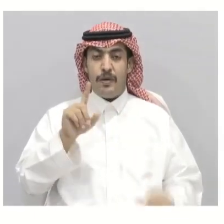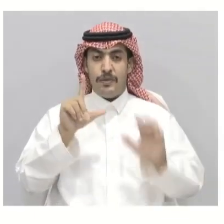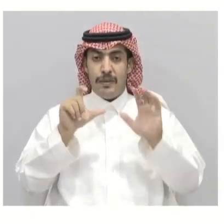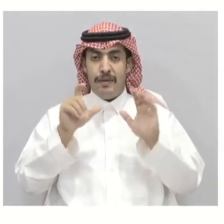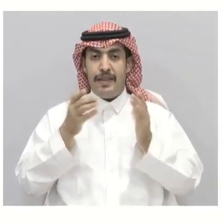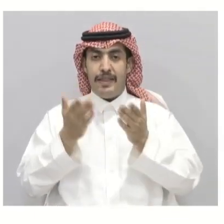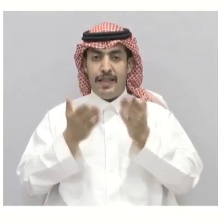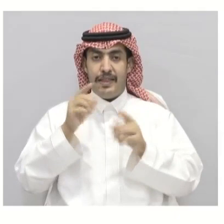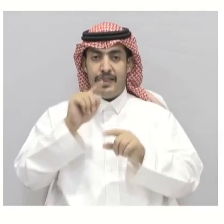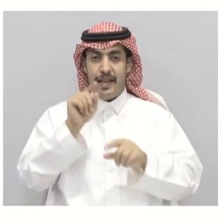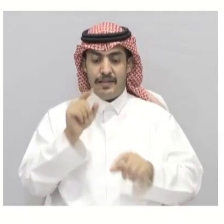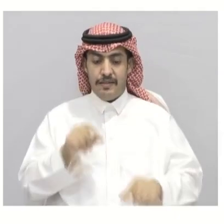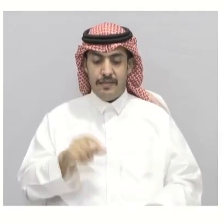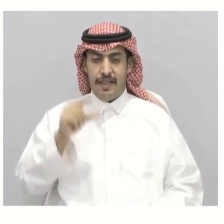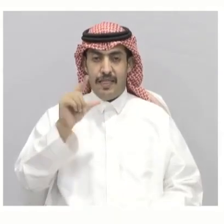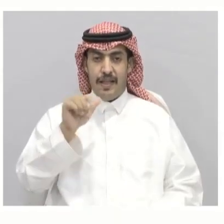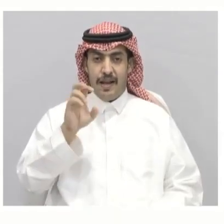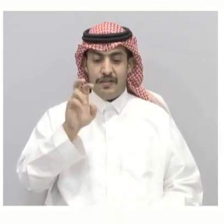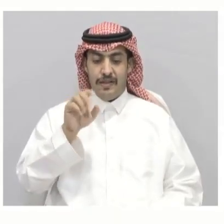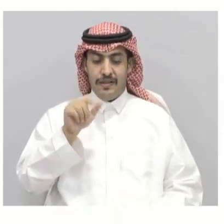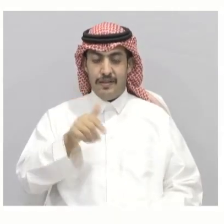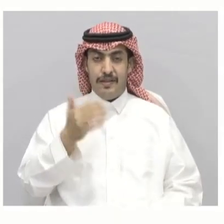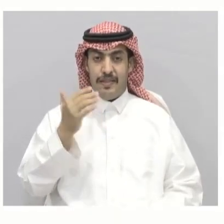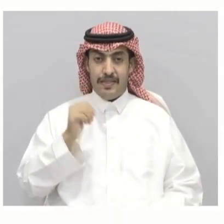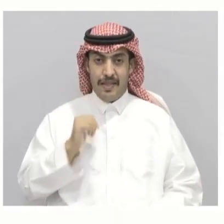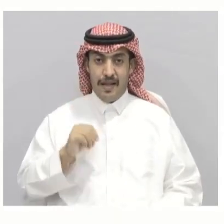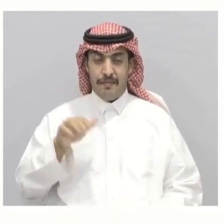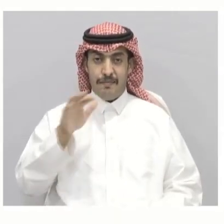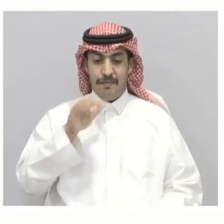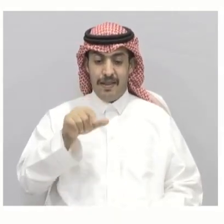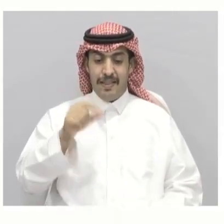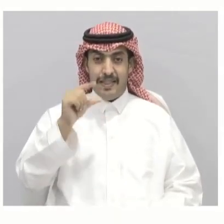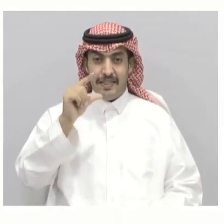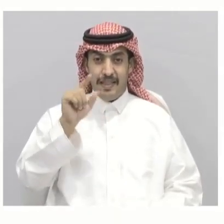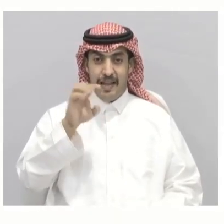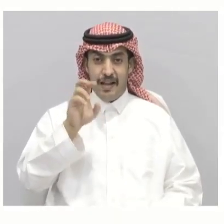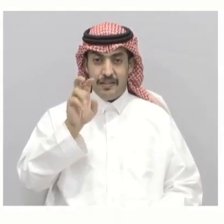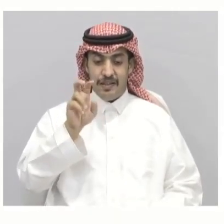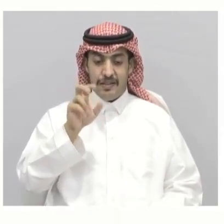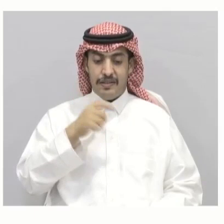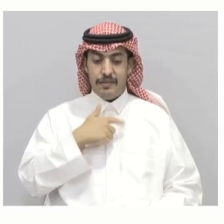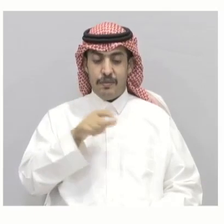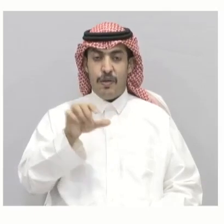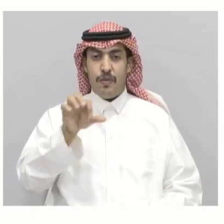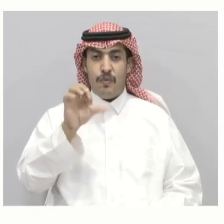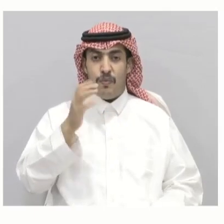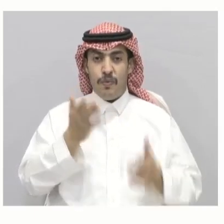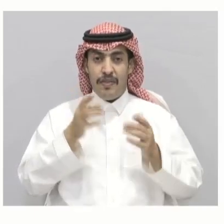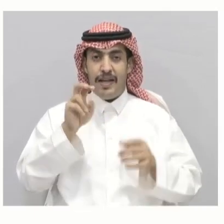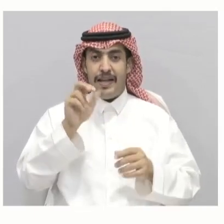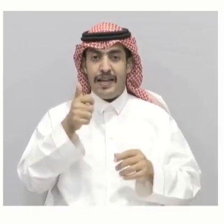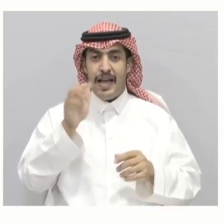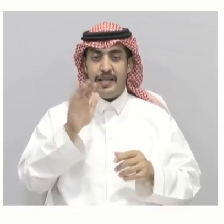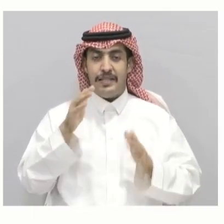درجه وكما قلنا اعزائي بان الدرجه هي وحده قياس